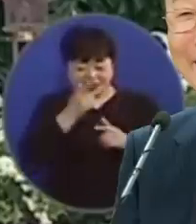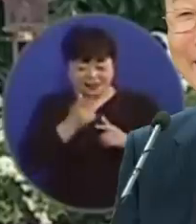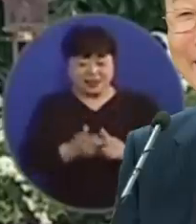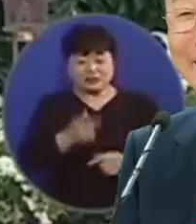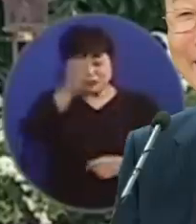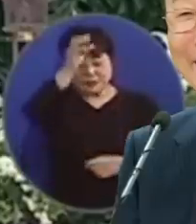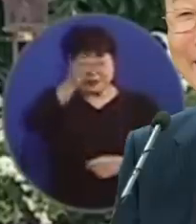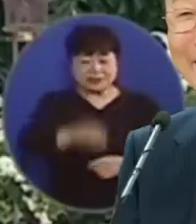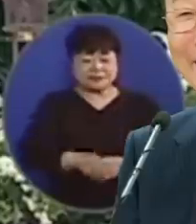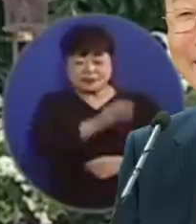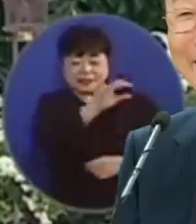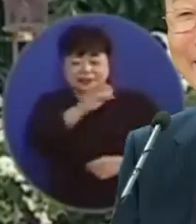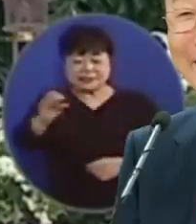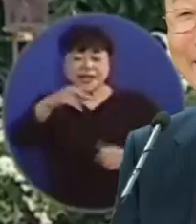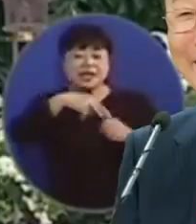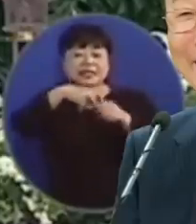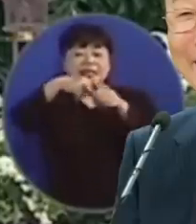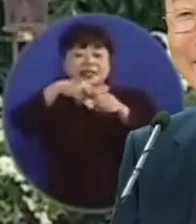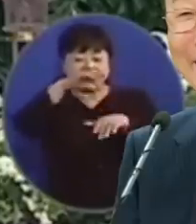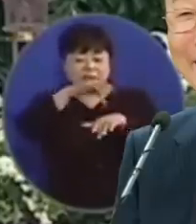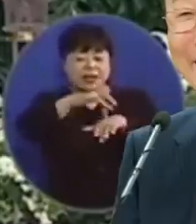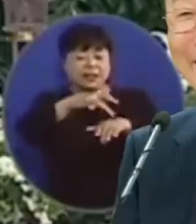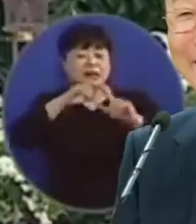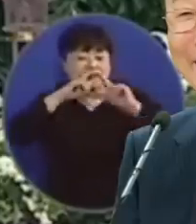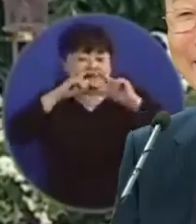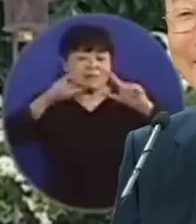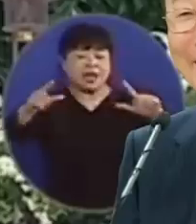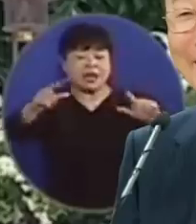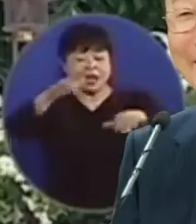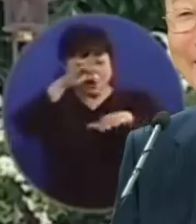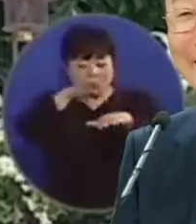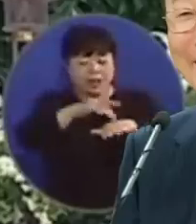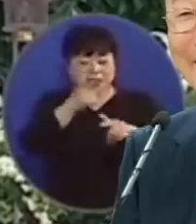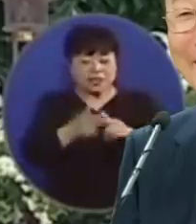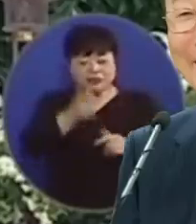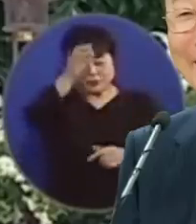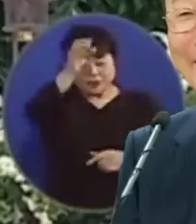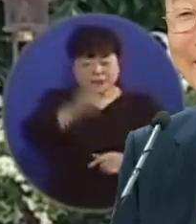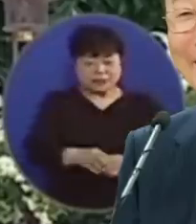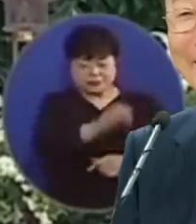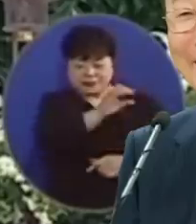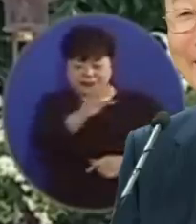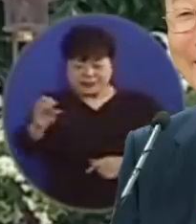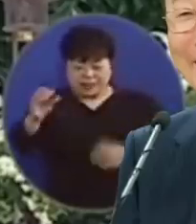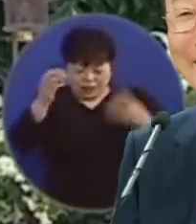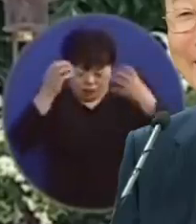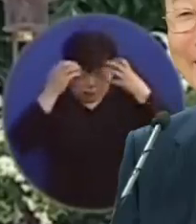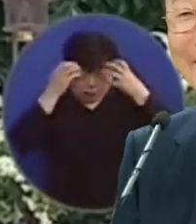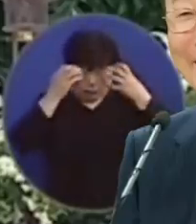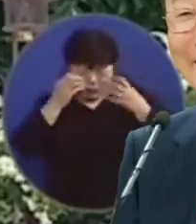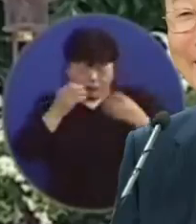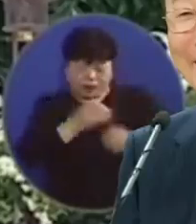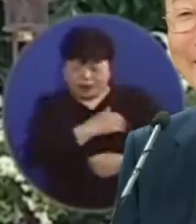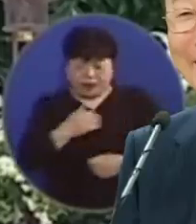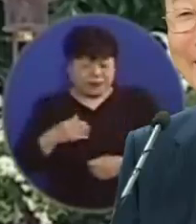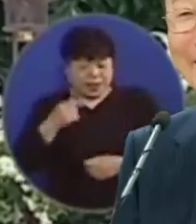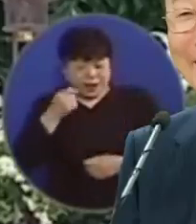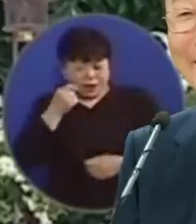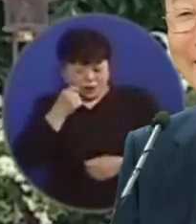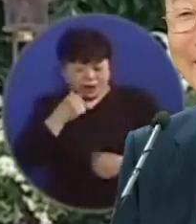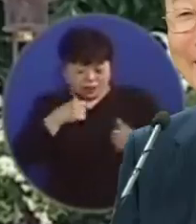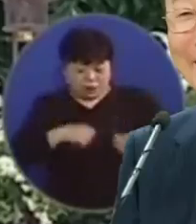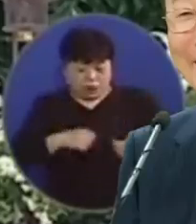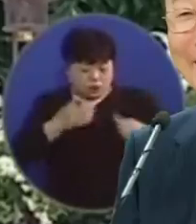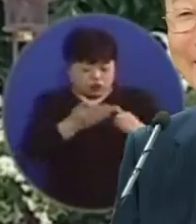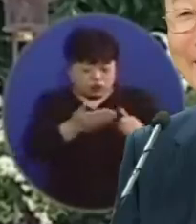마귀에게 선전포고를 한 겁니다. 마귀는 예수님이 십자가의 고통을 감당할 수 없게 하여 대속 제물됨을 포기하게